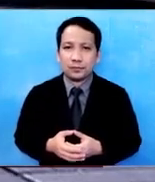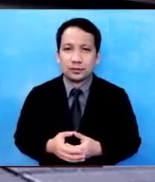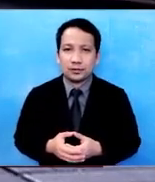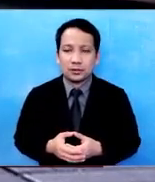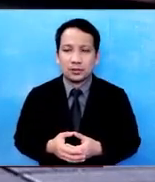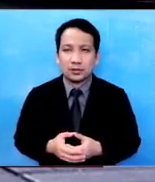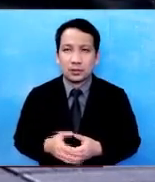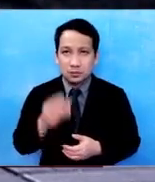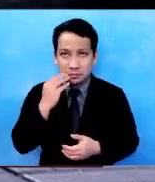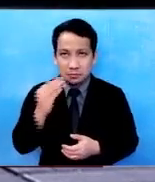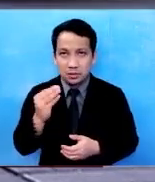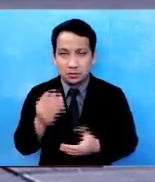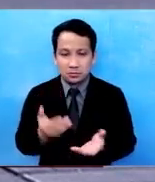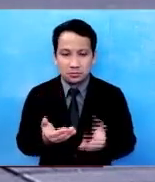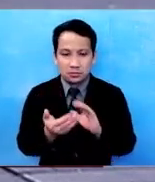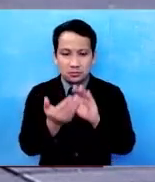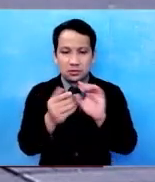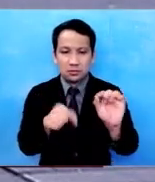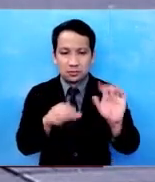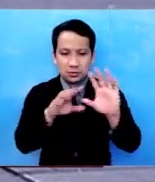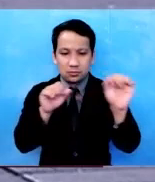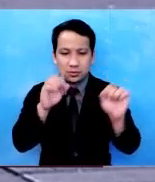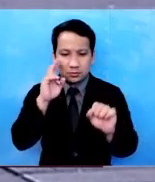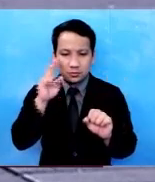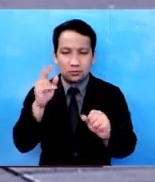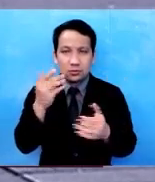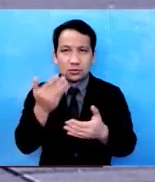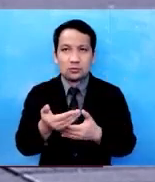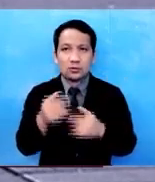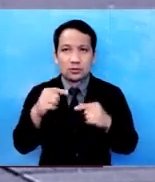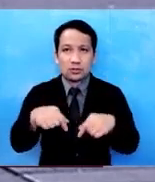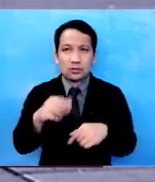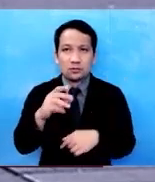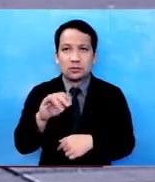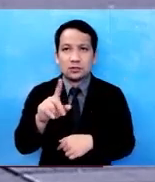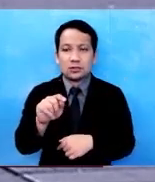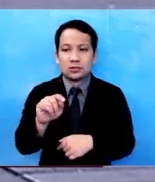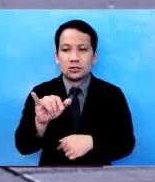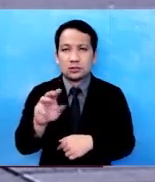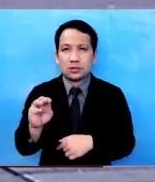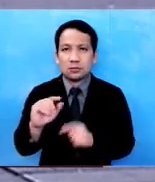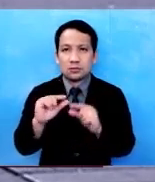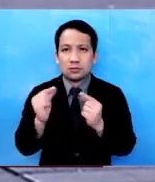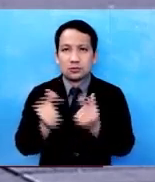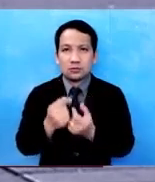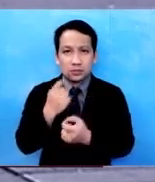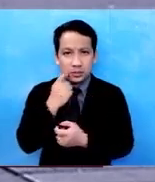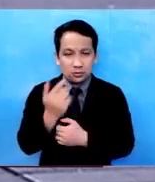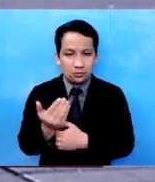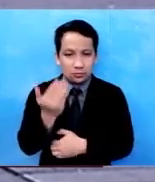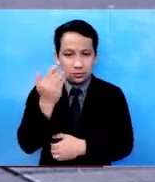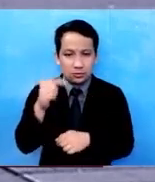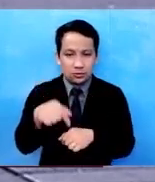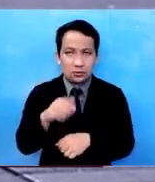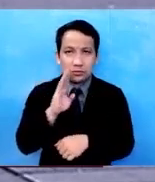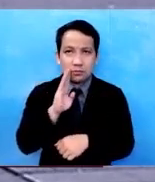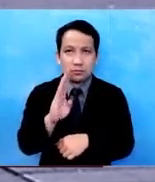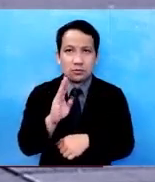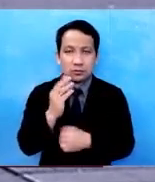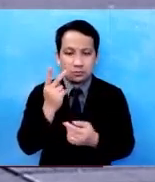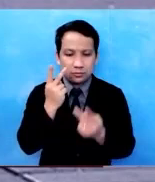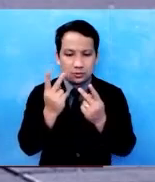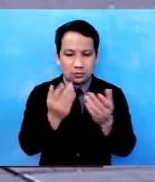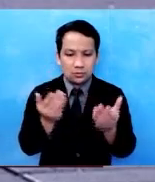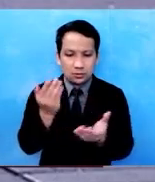May anbukod sa pagharap ni Pangulong Bongbong Marcos sa maritime sector, kaninang umaga dito sa Brussels, dumalo rin siya sa